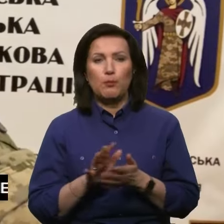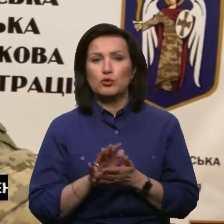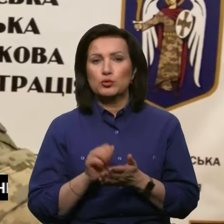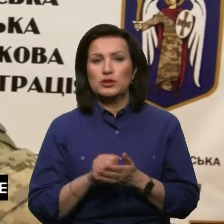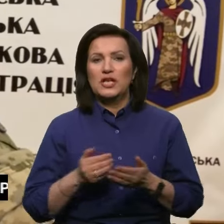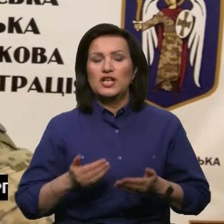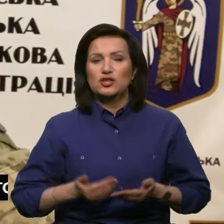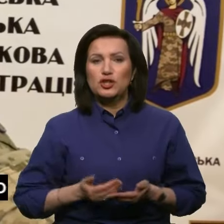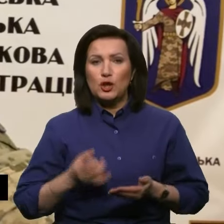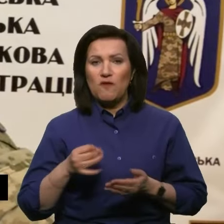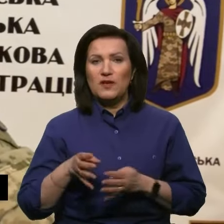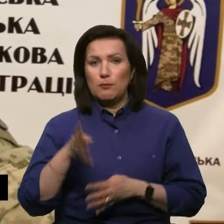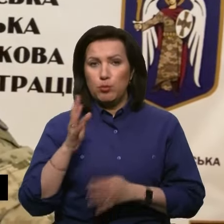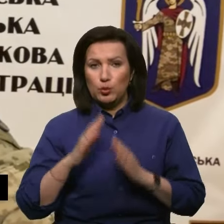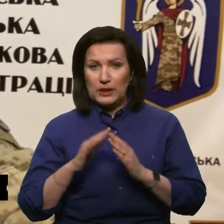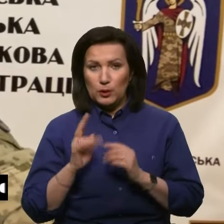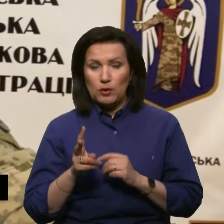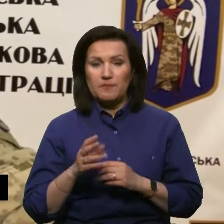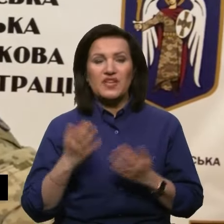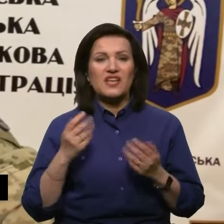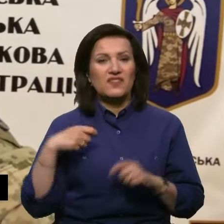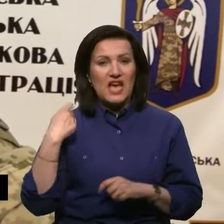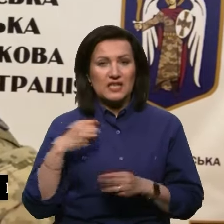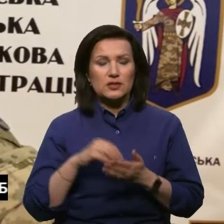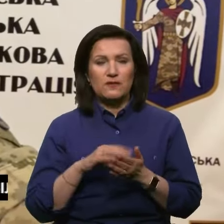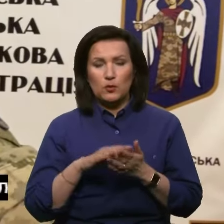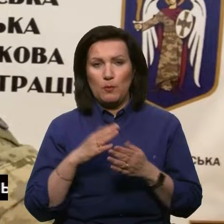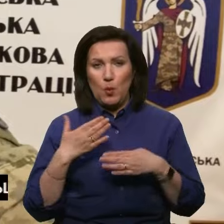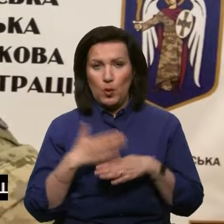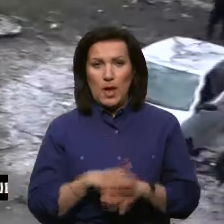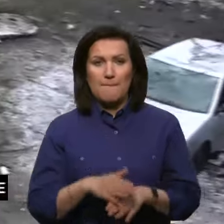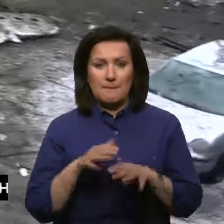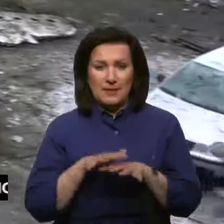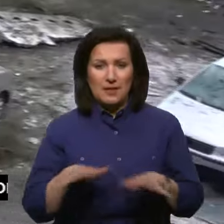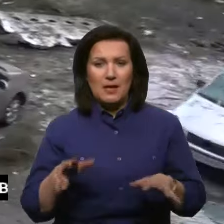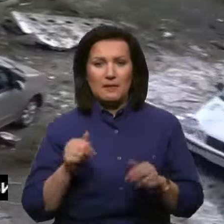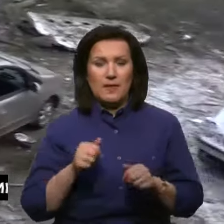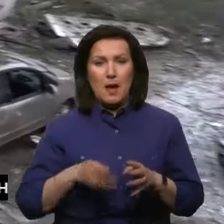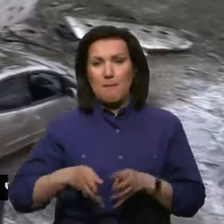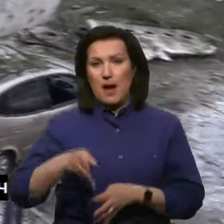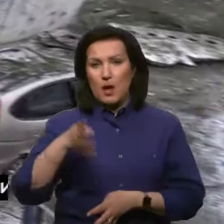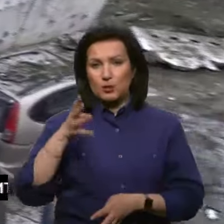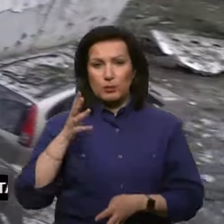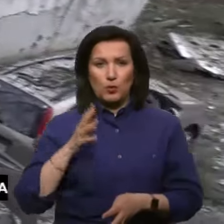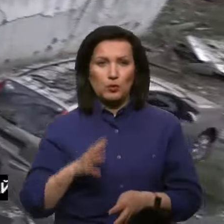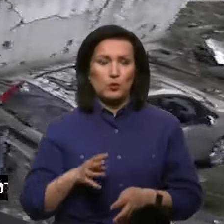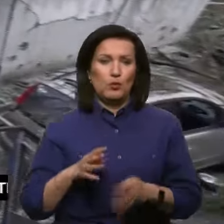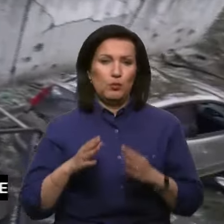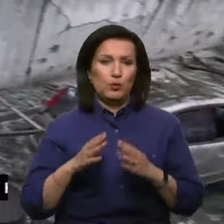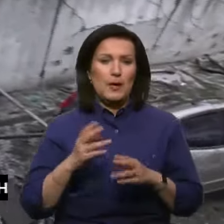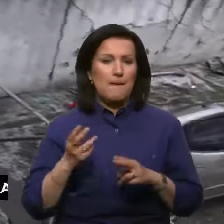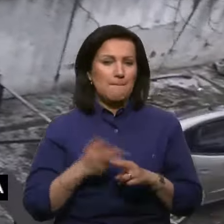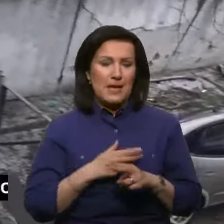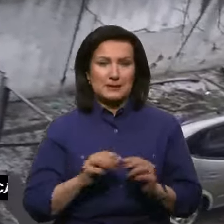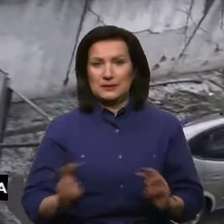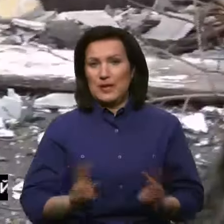пошкоджено житловий будинок. І в Дарницькому зафіксовано падіння уламків на так багатоповерхового житлового будинку без